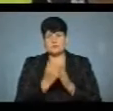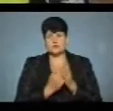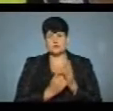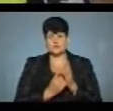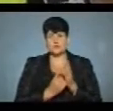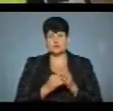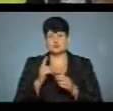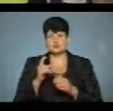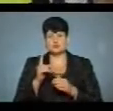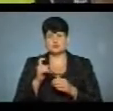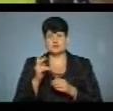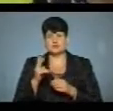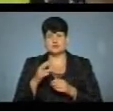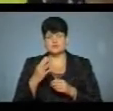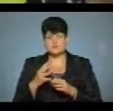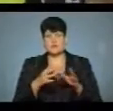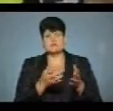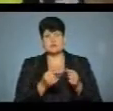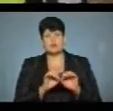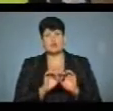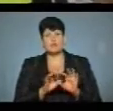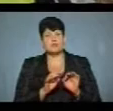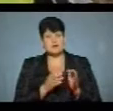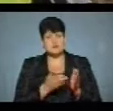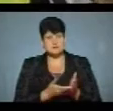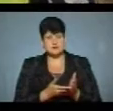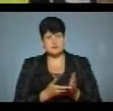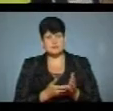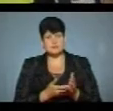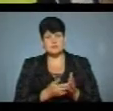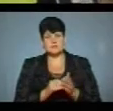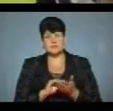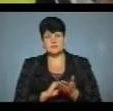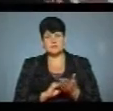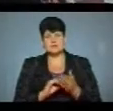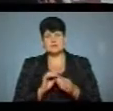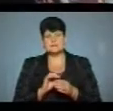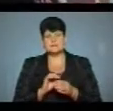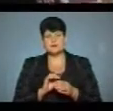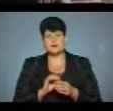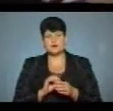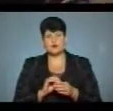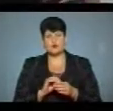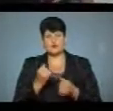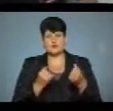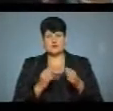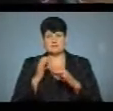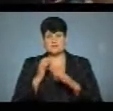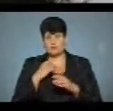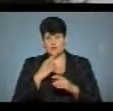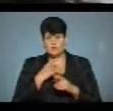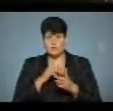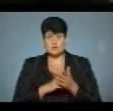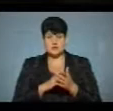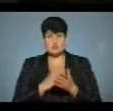статтею 124, відібрано пояснення і складено схему даної події. Водій вантажівки каже, що причиною є